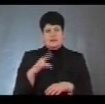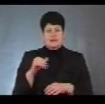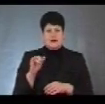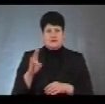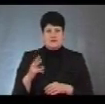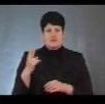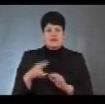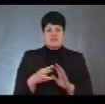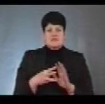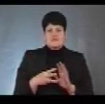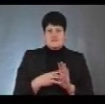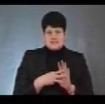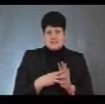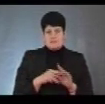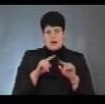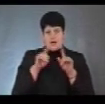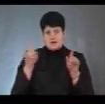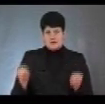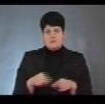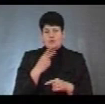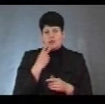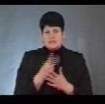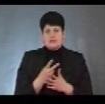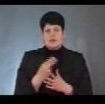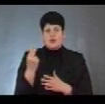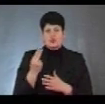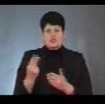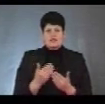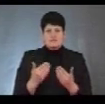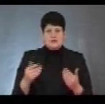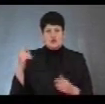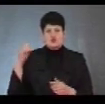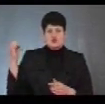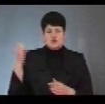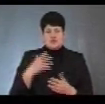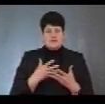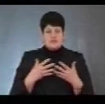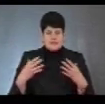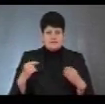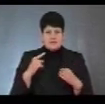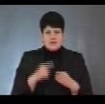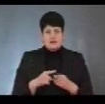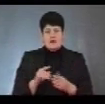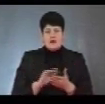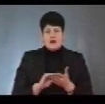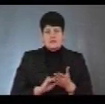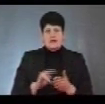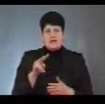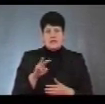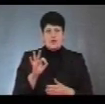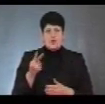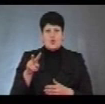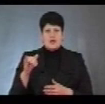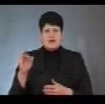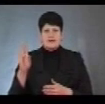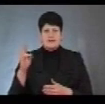28 картин репрезентували на художній виставці «Сонячна весна». Її авторка – тернополянка з синдромом Дауна Лідія Олійник.